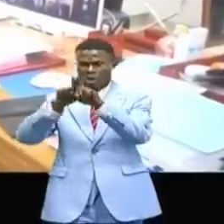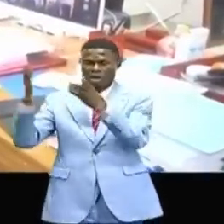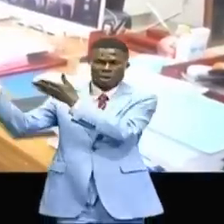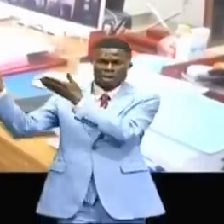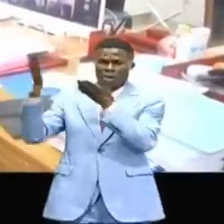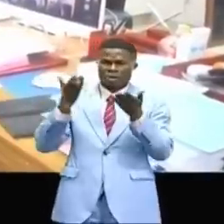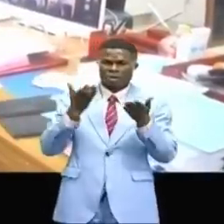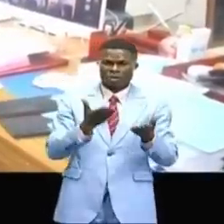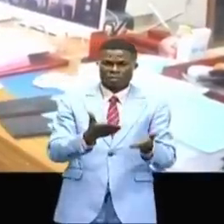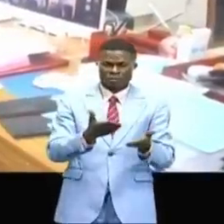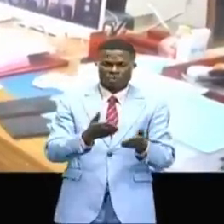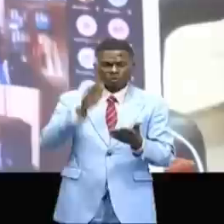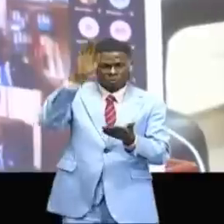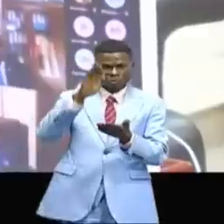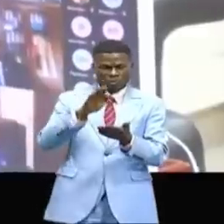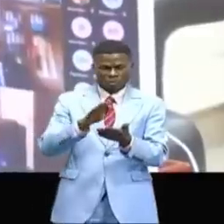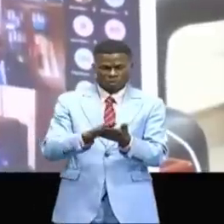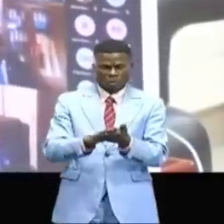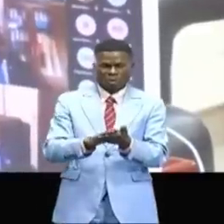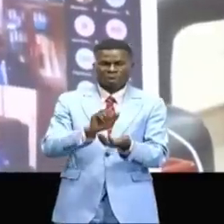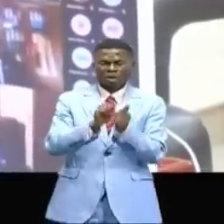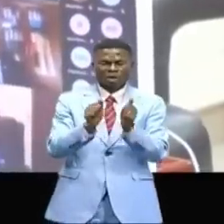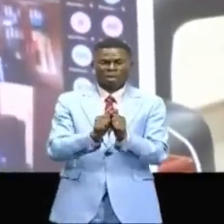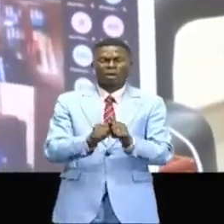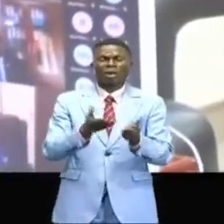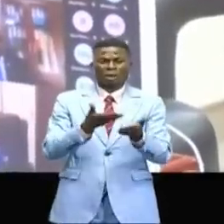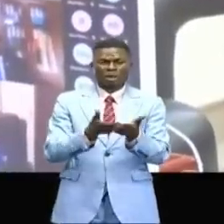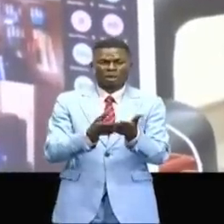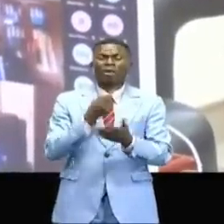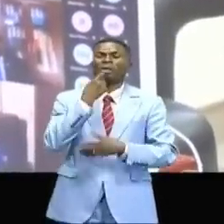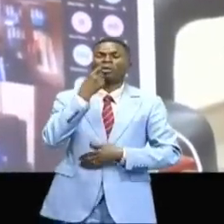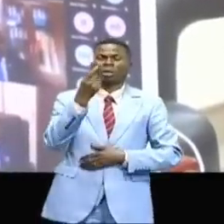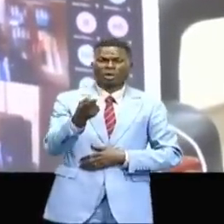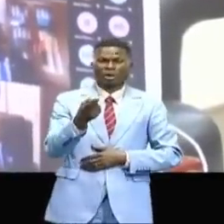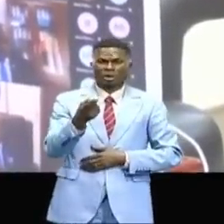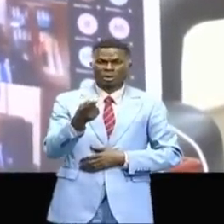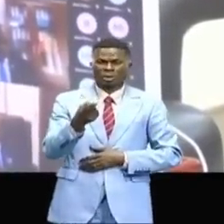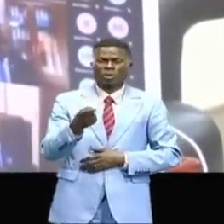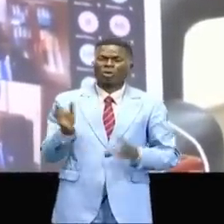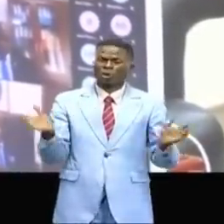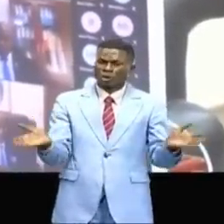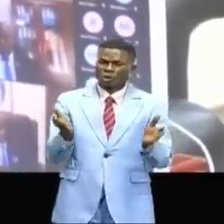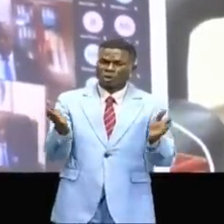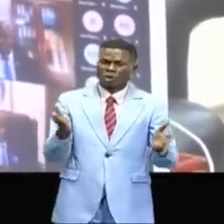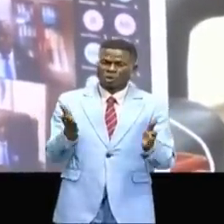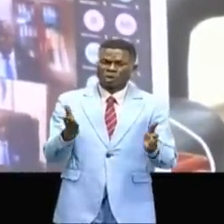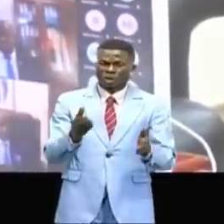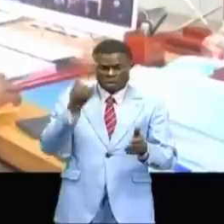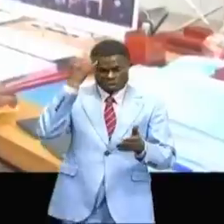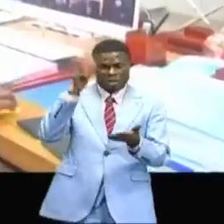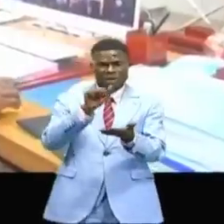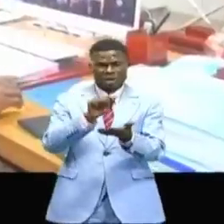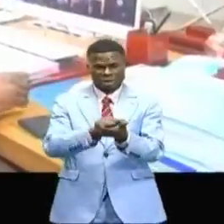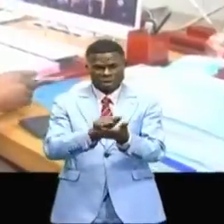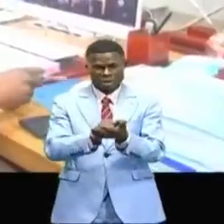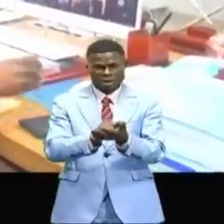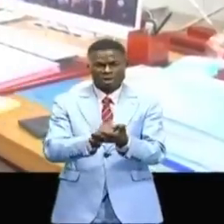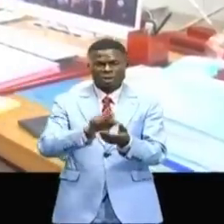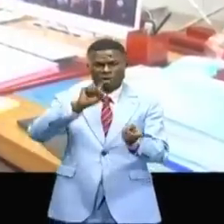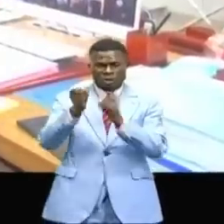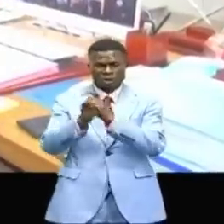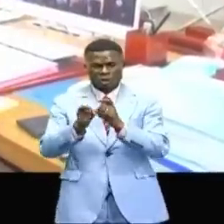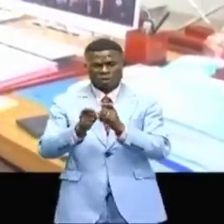l'exportation et la réduction de coûts et des délais. Il a indiqué que la motivation derrière cette assignation est d'améliorer